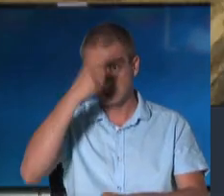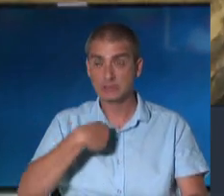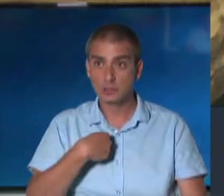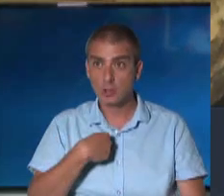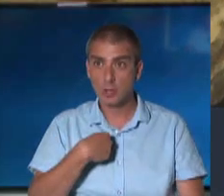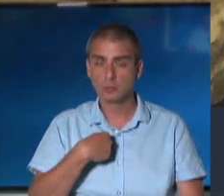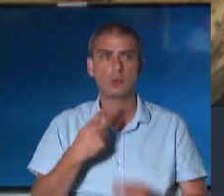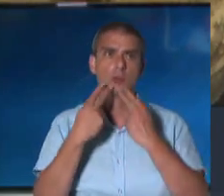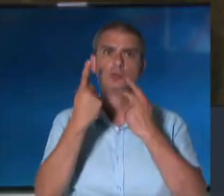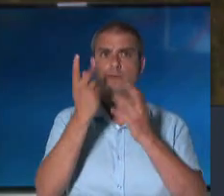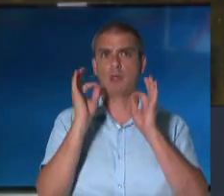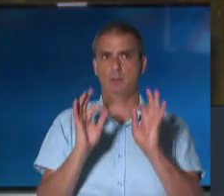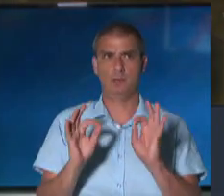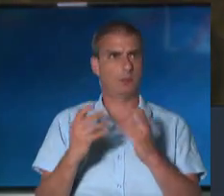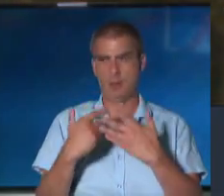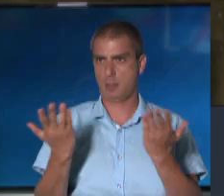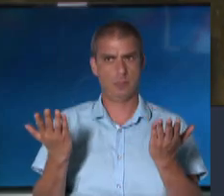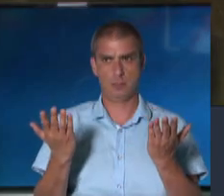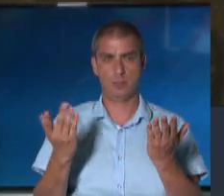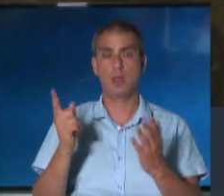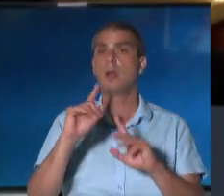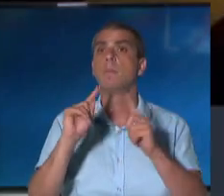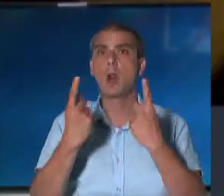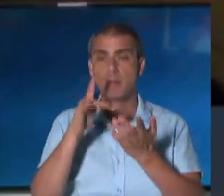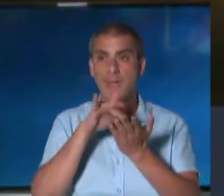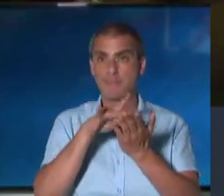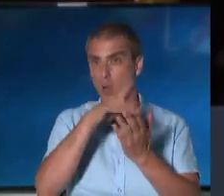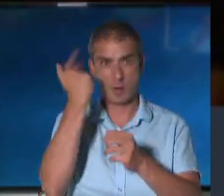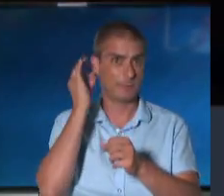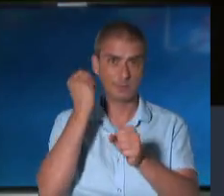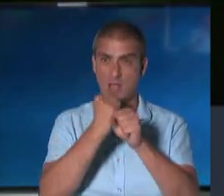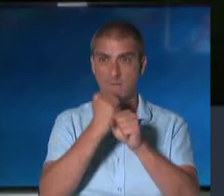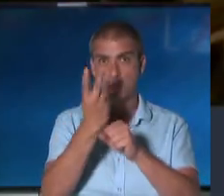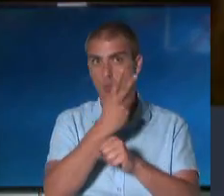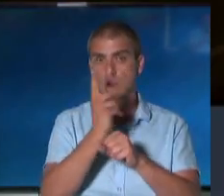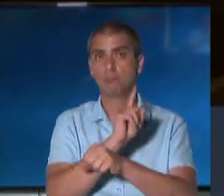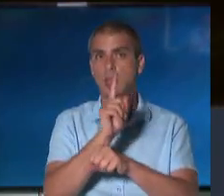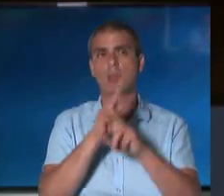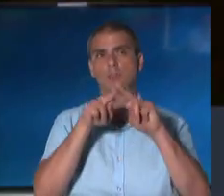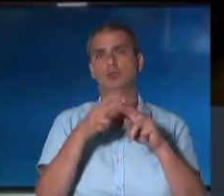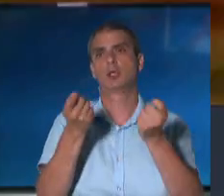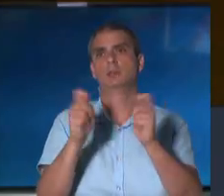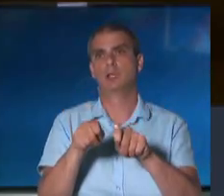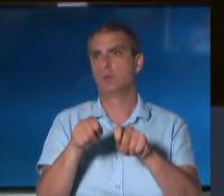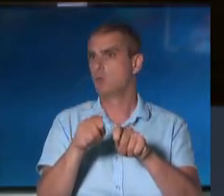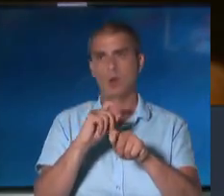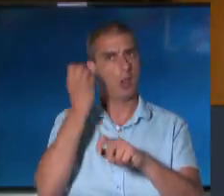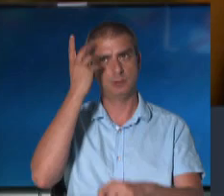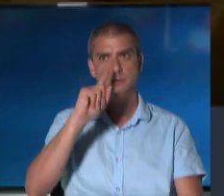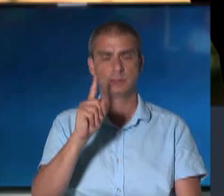ואז את מי יאשימו אותם? תינה יאשימו שהיא מסרסרת אותנו? תשובה אחת נכונה כנראה אין כאן. בכל מקרה, המקום שבו עבדו מם ורייש לפי שעה נותר סגור וכנראה